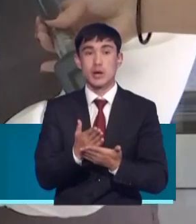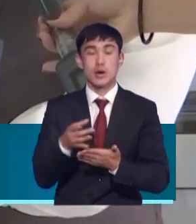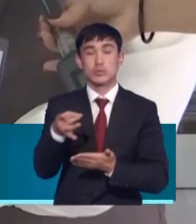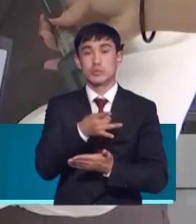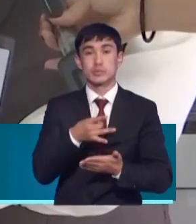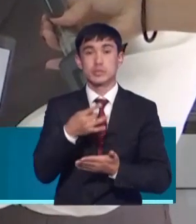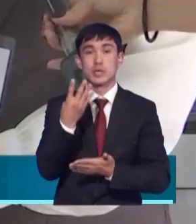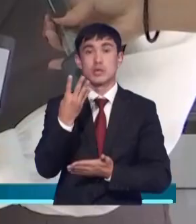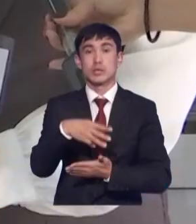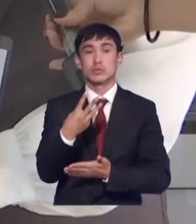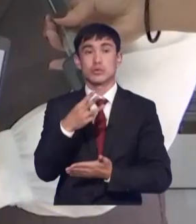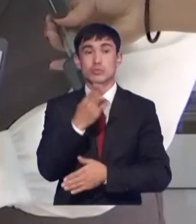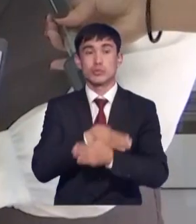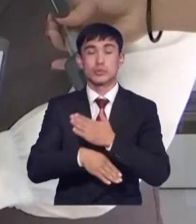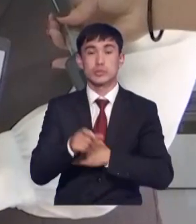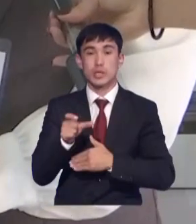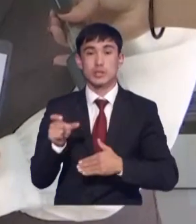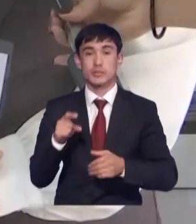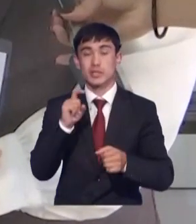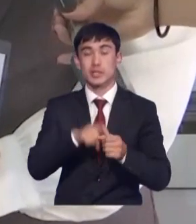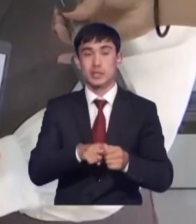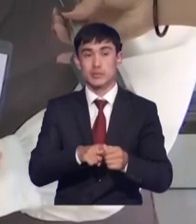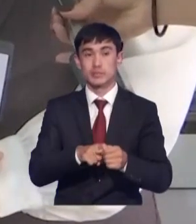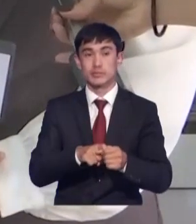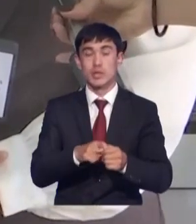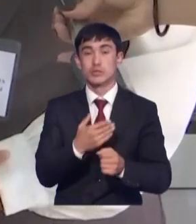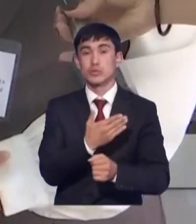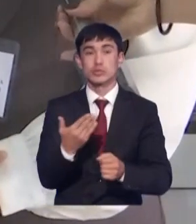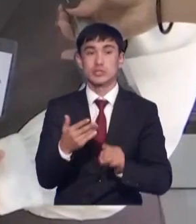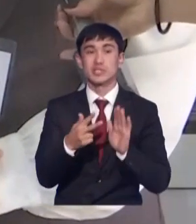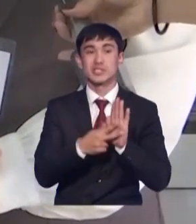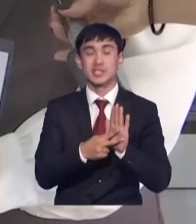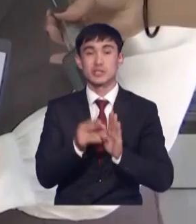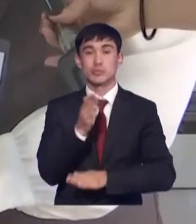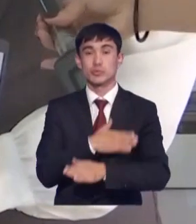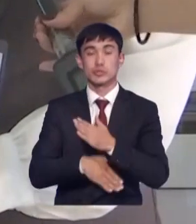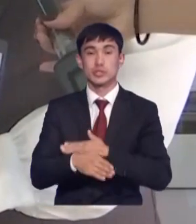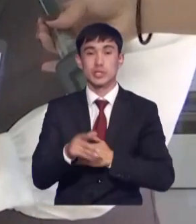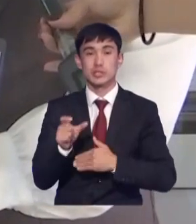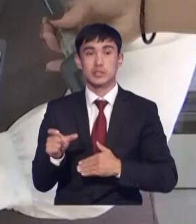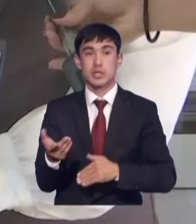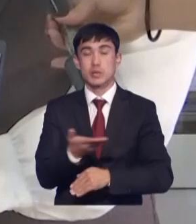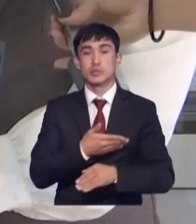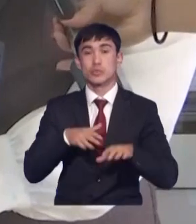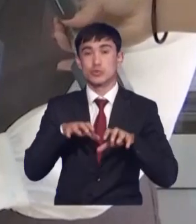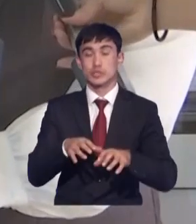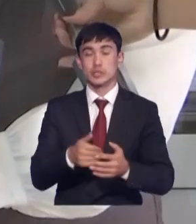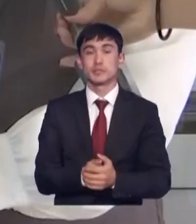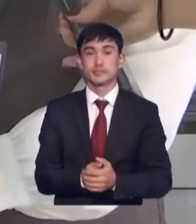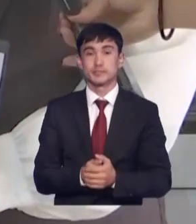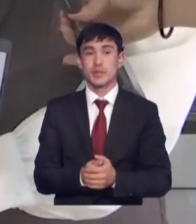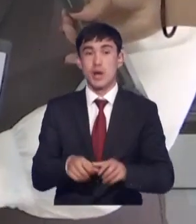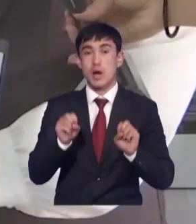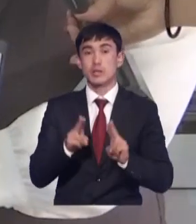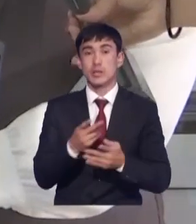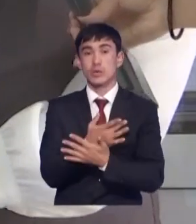Ауданымызда 44 мүмкіндігі шектеулі жан тіркелген, соның ішінде 8 мүмкіндігі шектеулі жан біздің участікте.